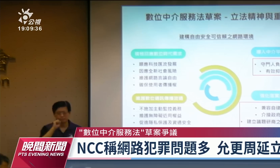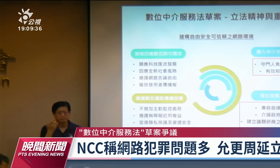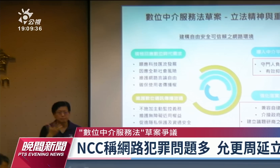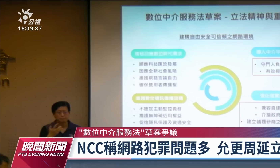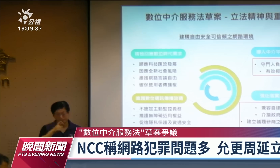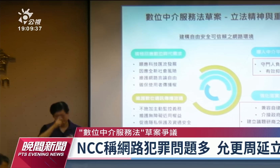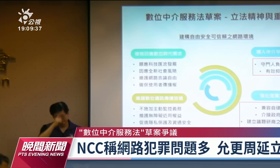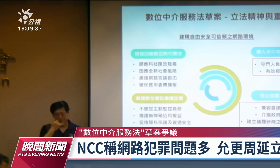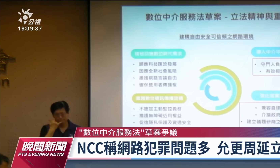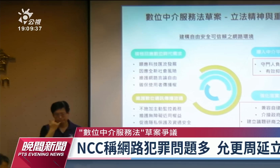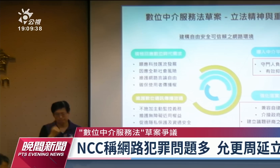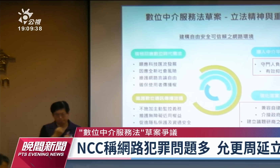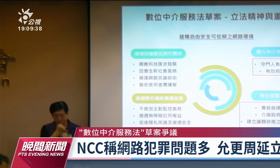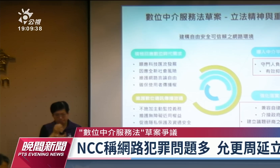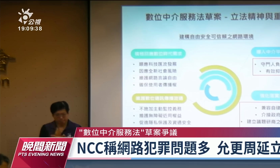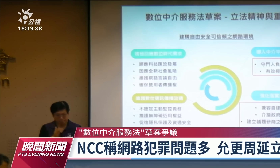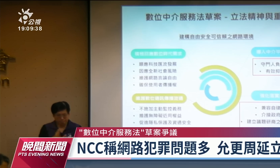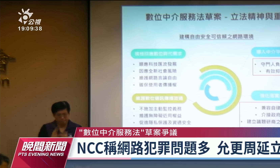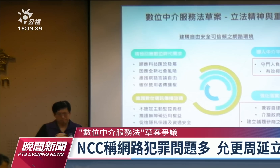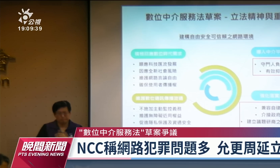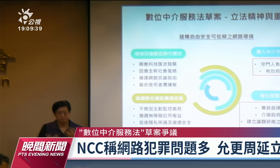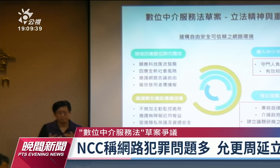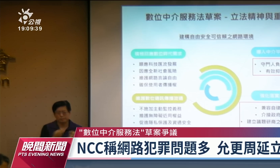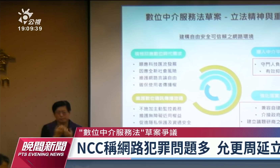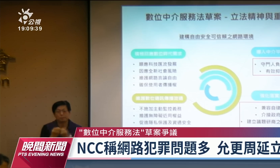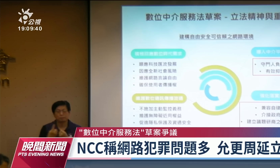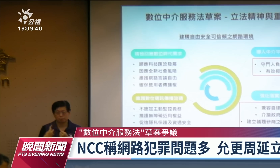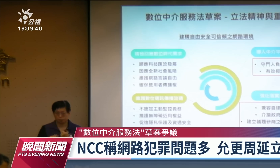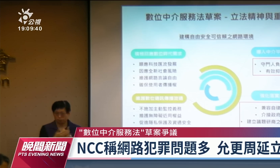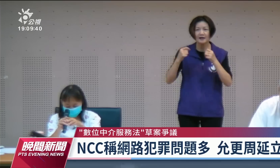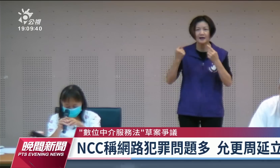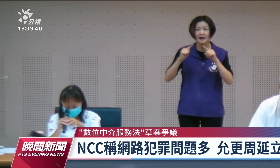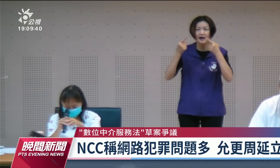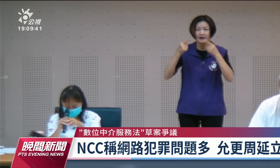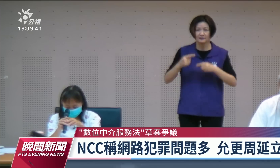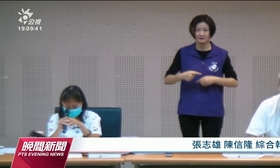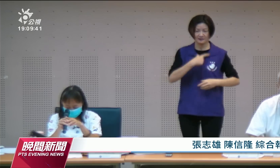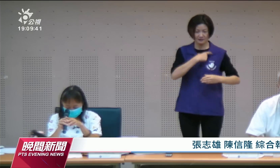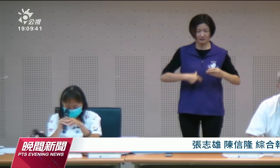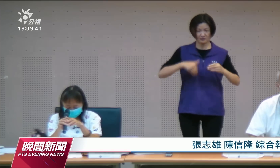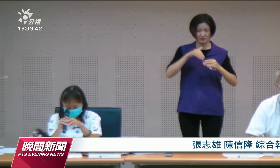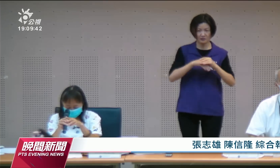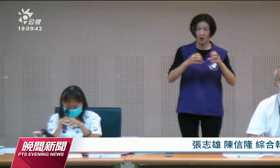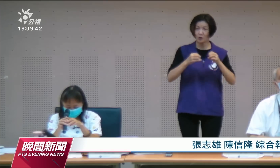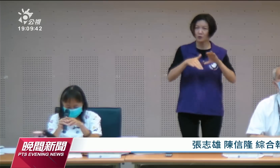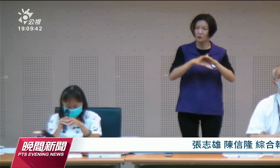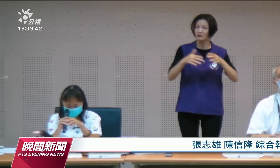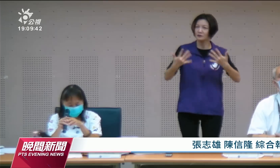是艰难课题，希望能回归理性讨论，让政策周延完善。记者张雄、陈信龙综合报道。